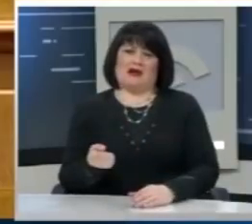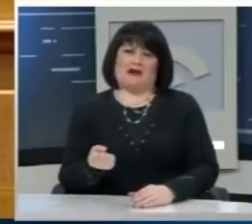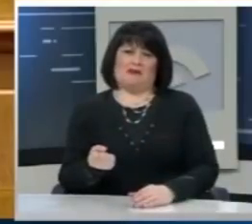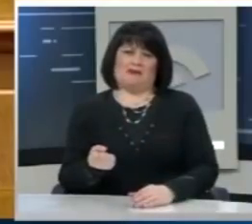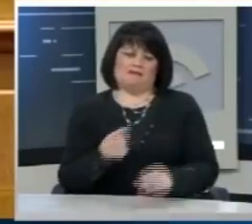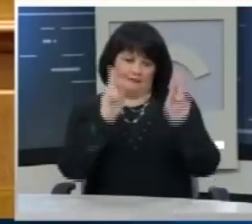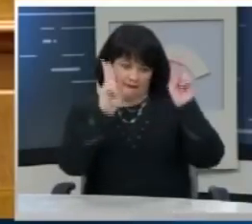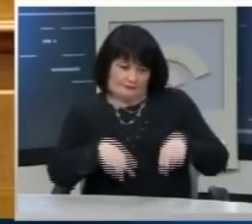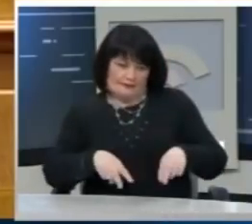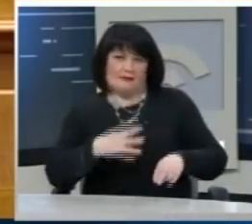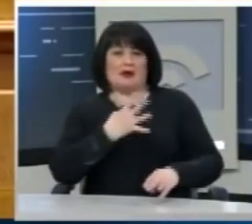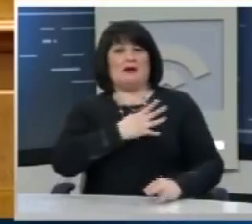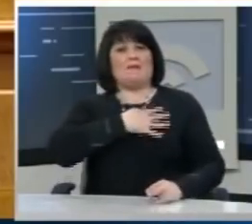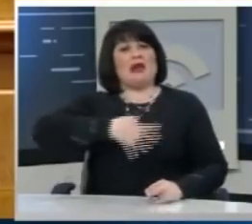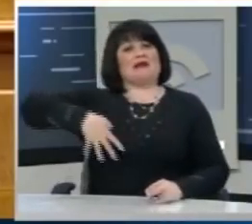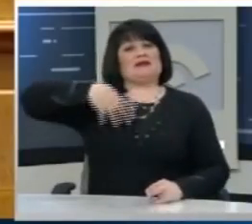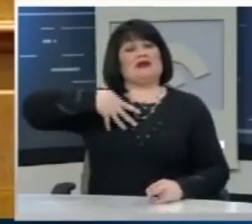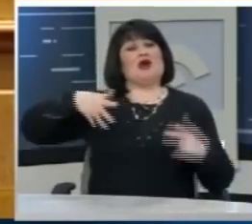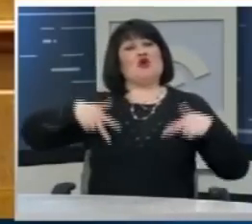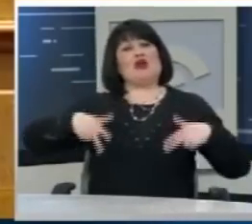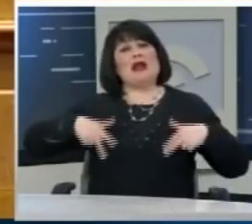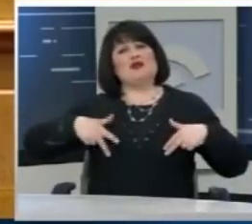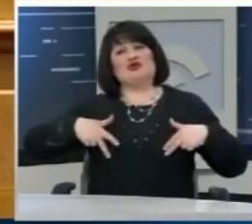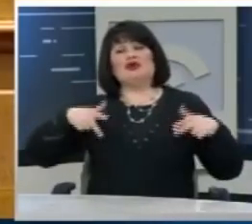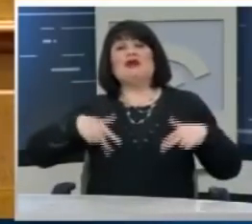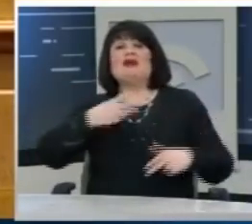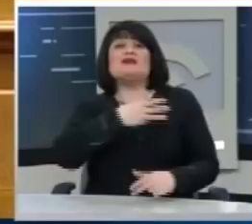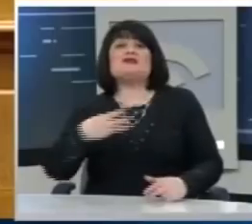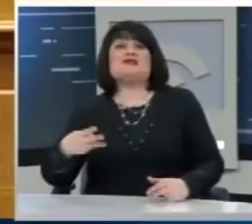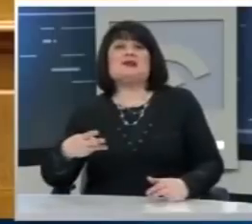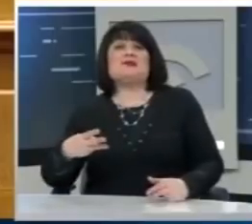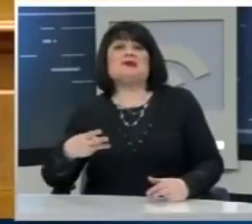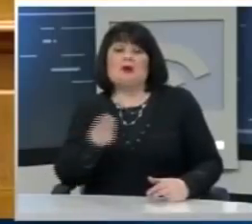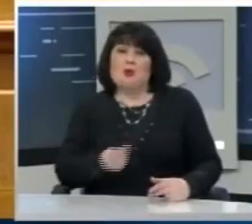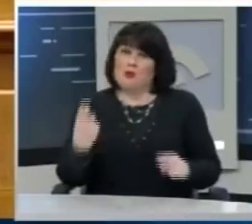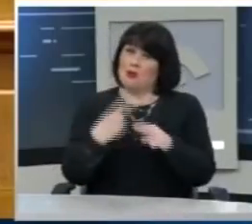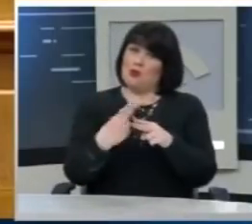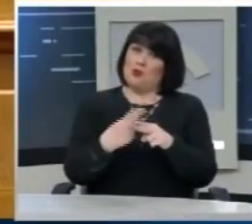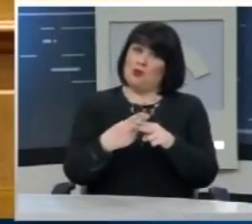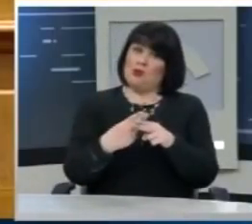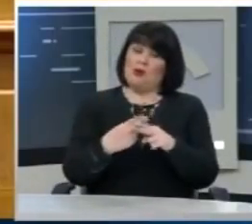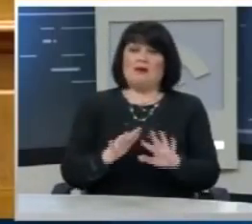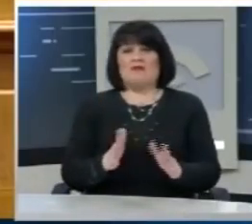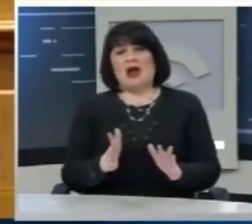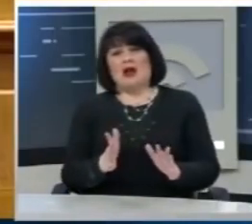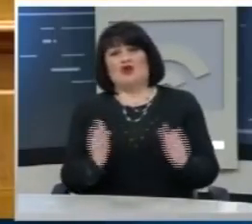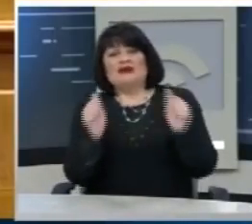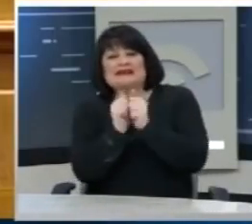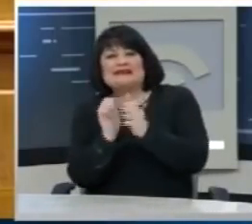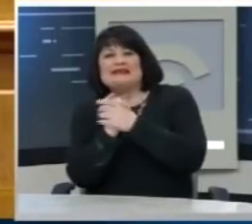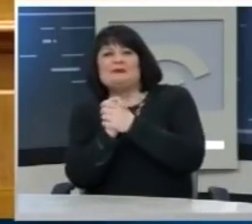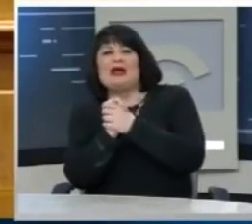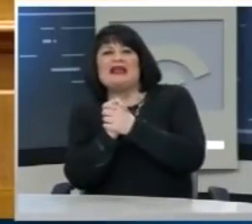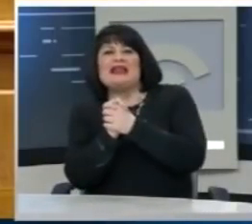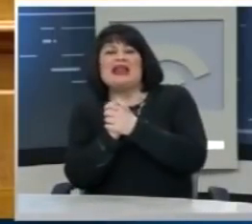την αναγνώριση του Παλαιστινιακού κράτους, αλλά για την κυβέρνηση του ΣΥΡΙΖΑ μεγαλύτερη αξία έχει μάλλον η συμμαχία της